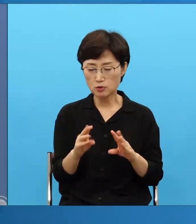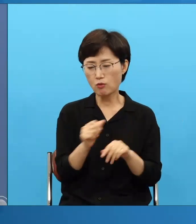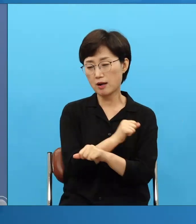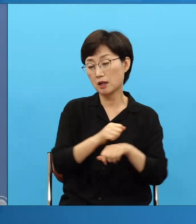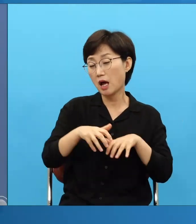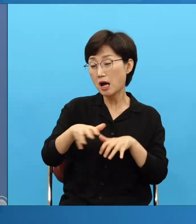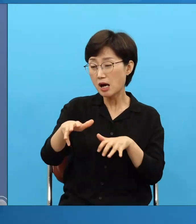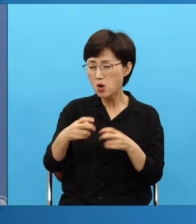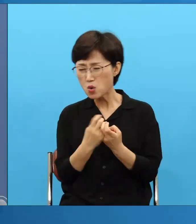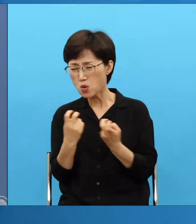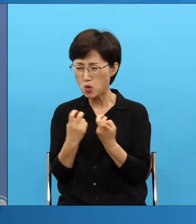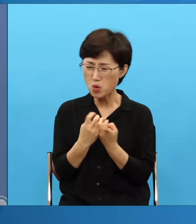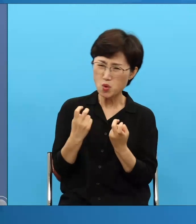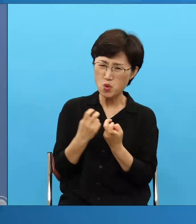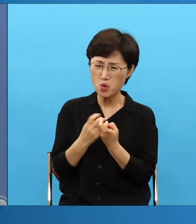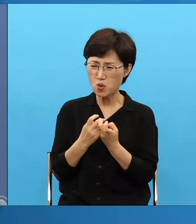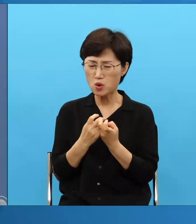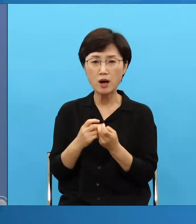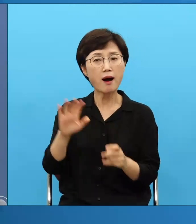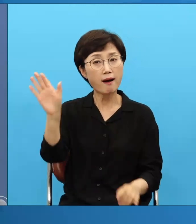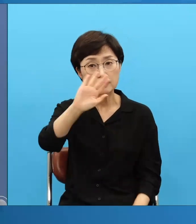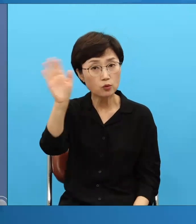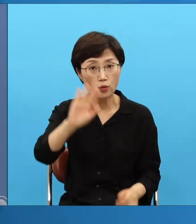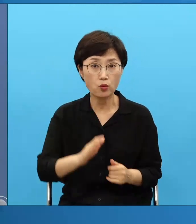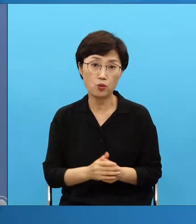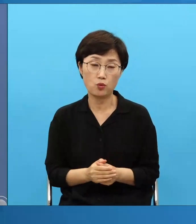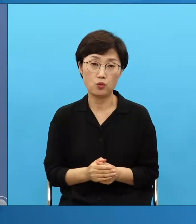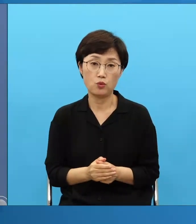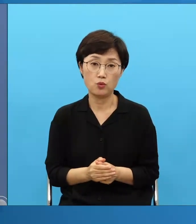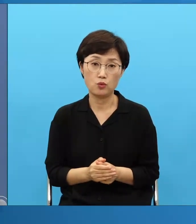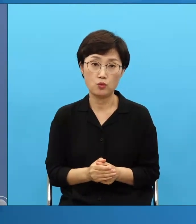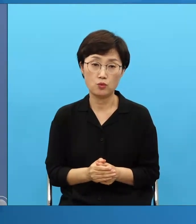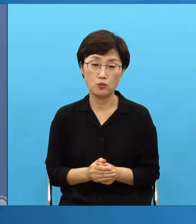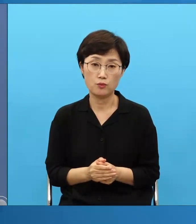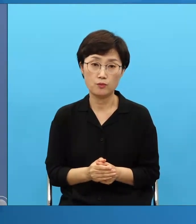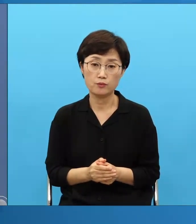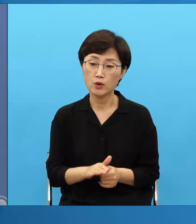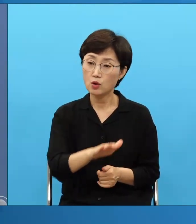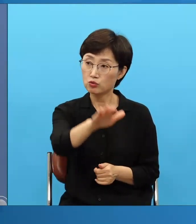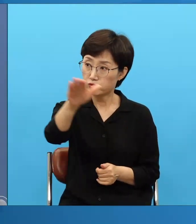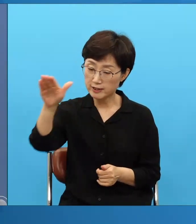about how can we surpass and how can we pass through this wilderness. 우리는 혹시 여기서